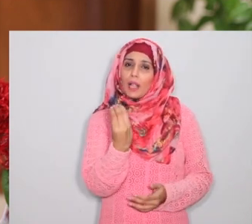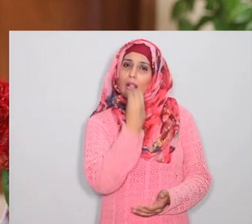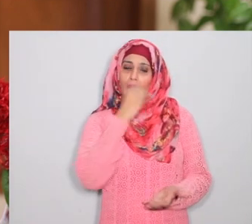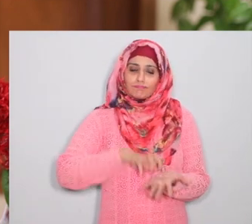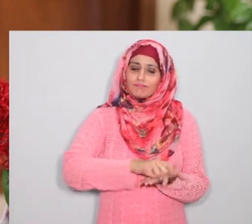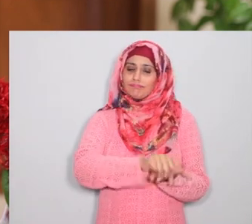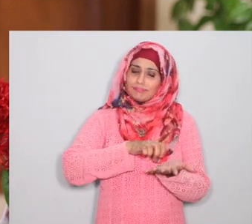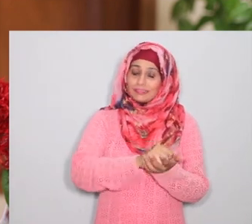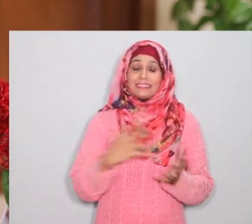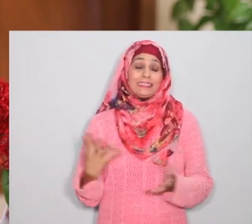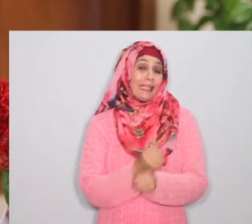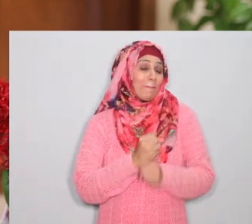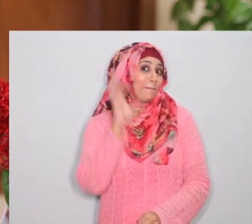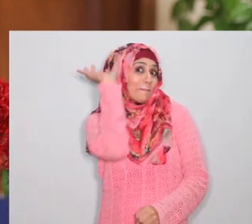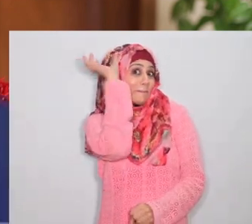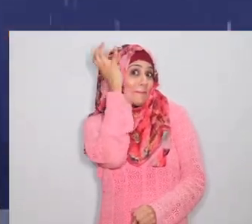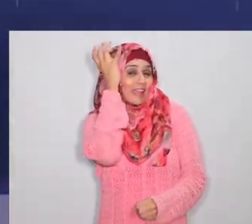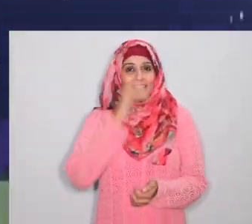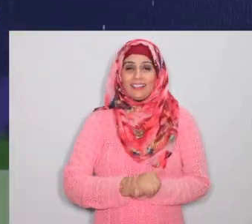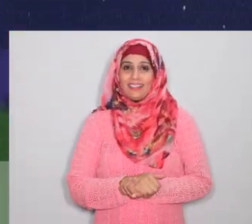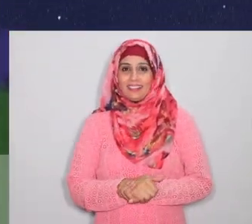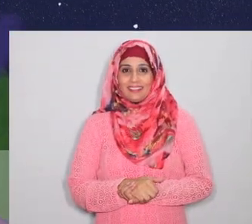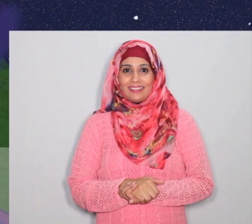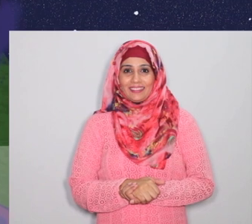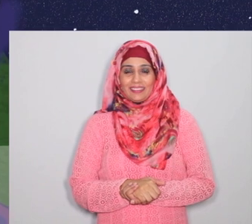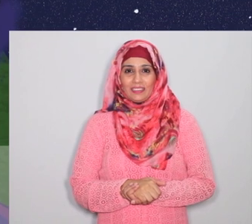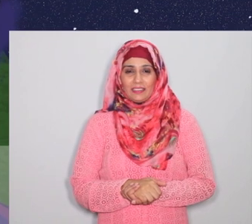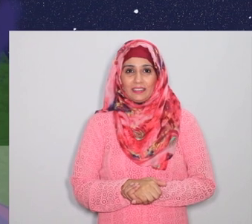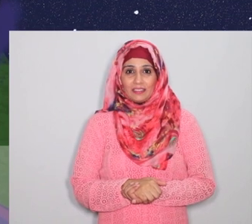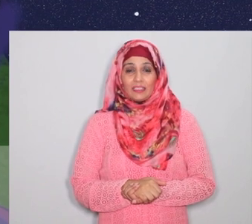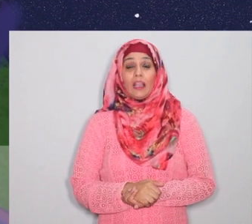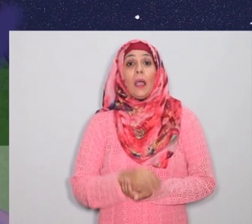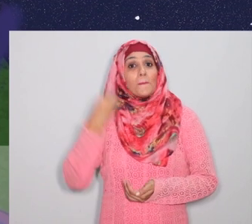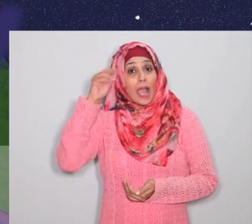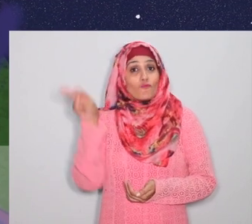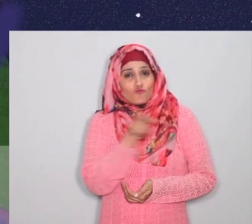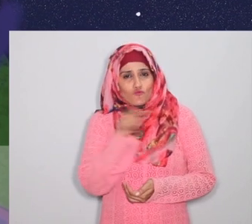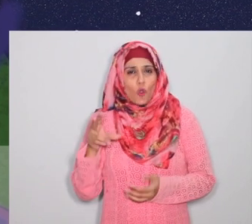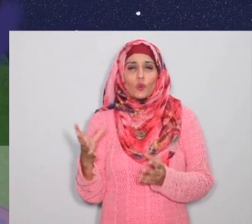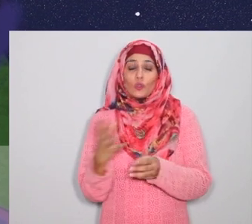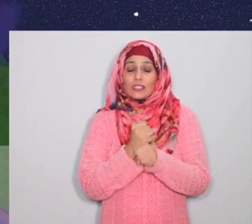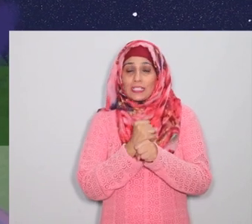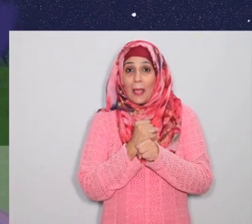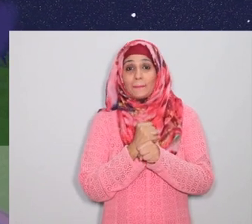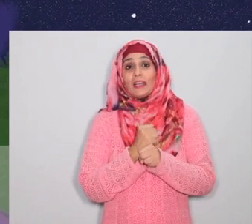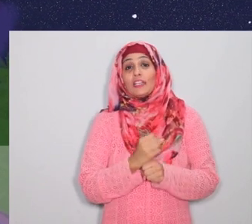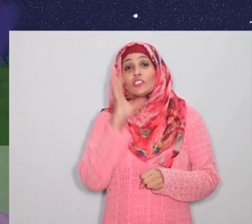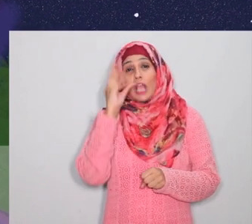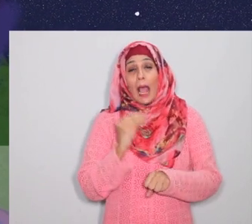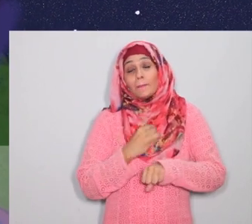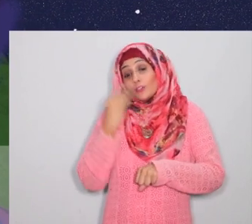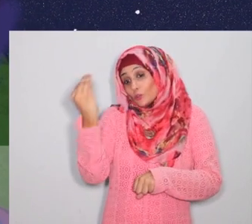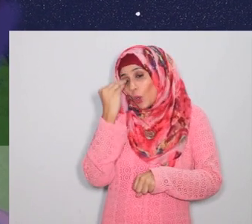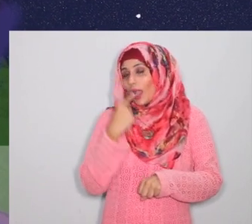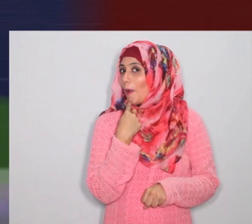बहुत मजा आया और ने बहुत खुशी खुशी शुक्रिया अदा